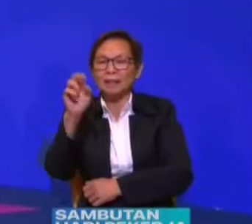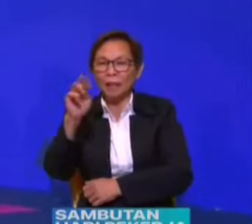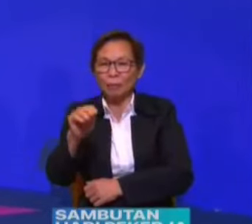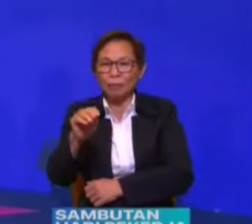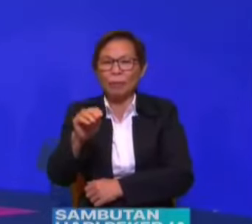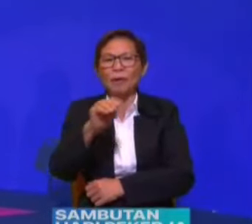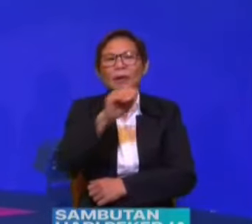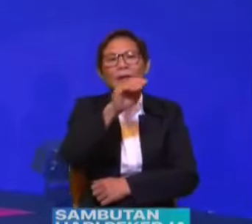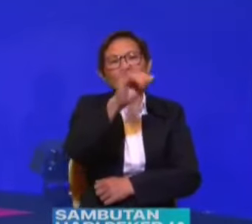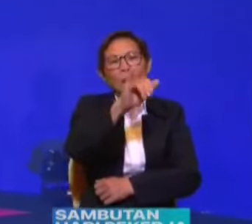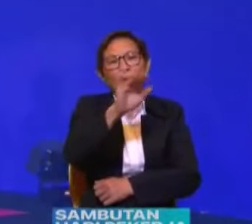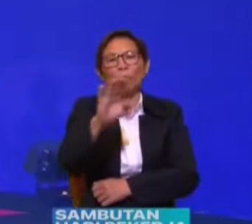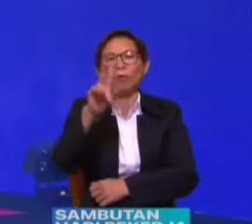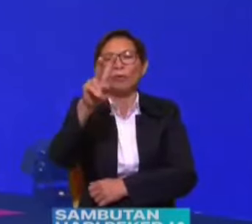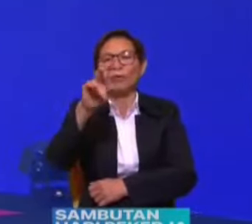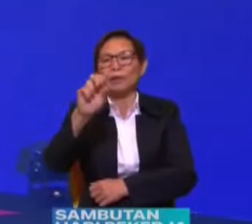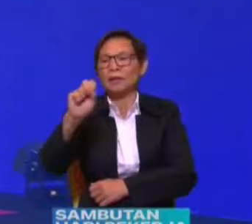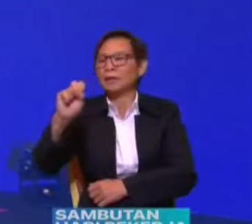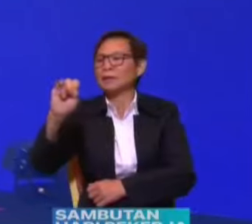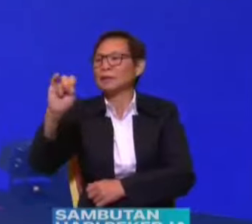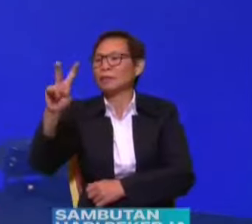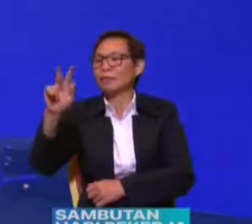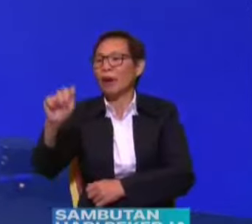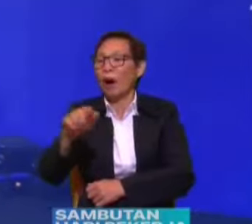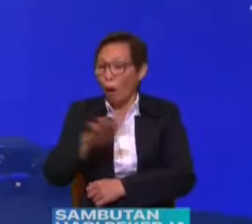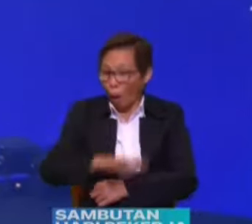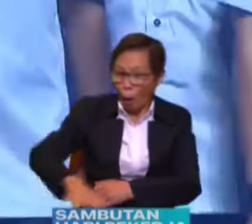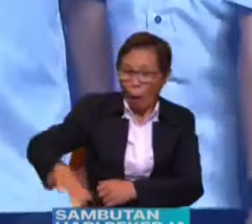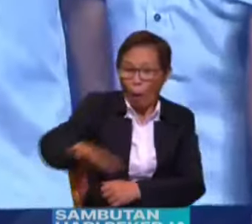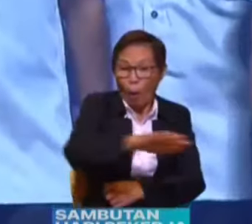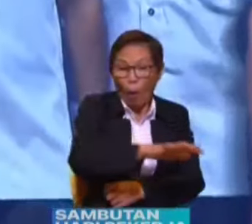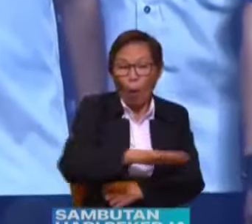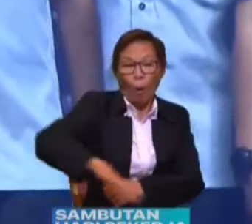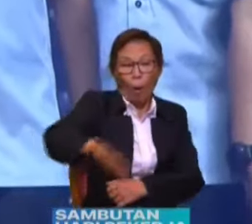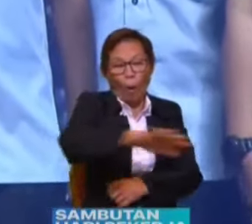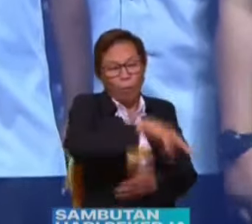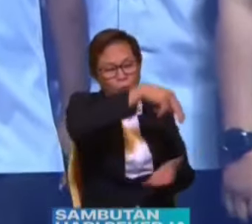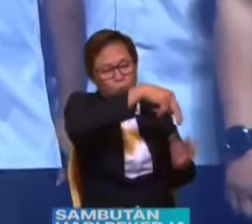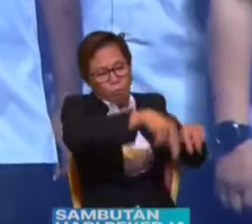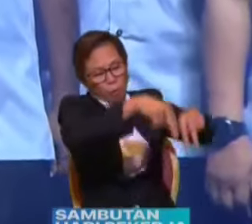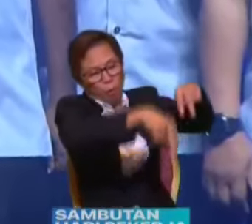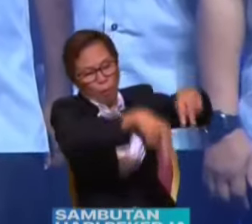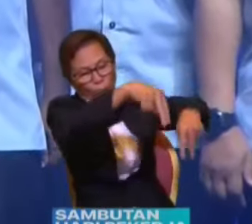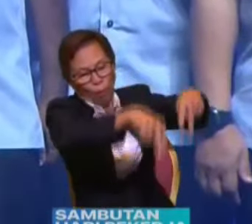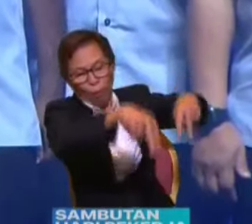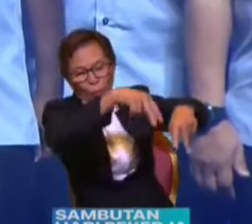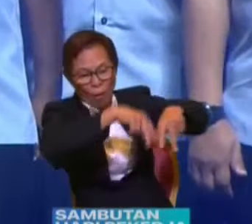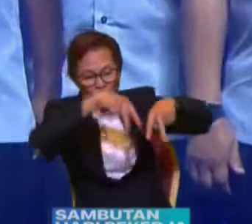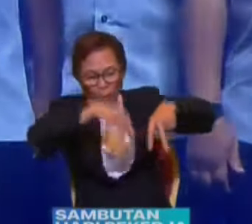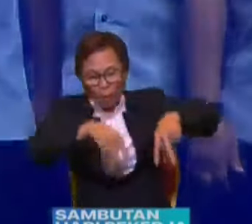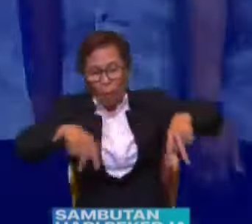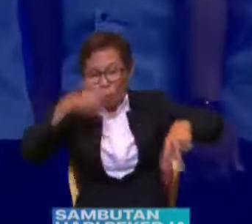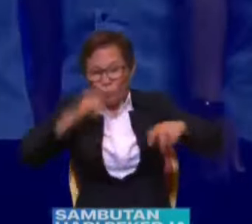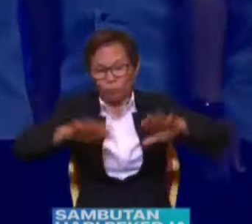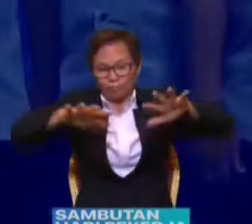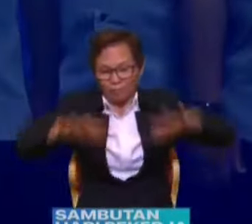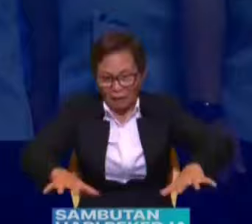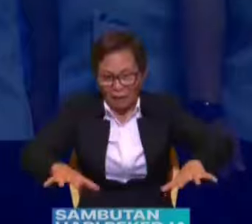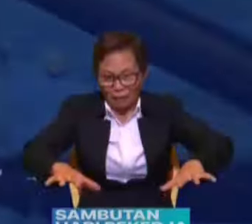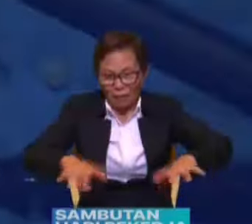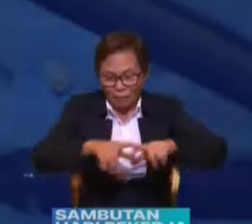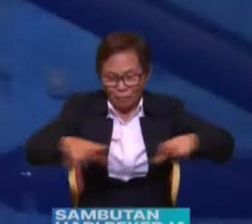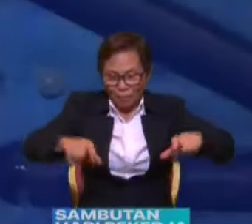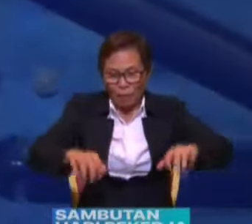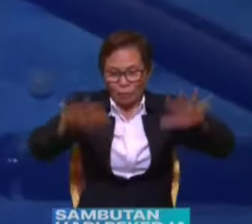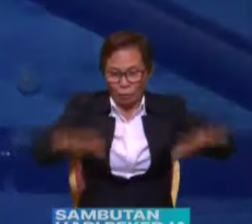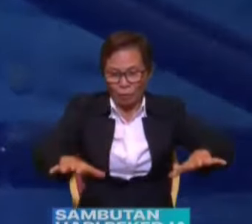Yang Berhormat V. Siva Kumar, di mana mereka kini berdiri di launchpad bagi menekan pad, bagi